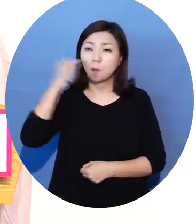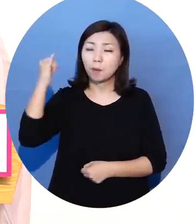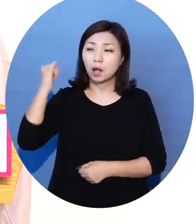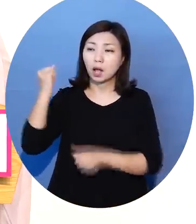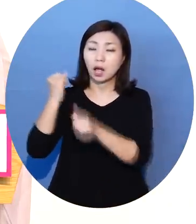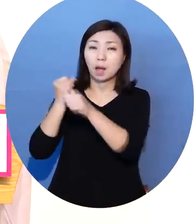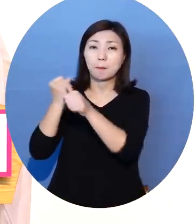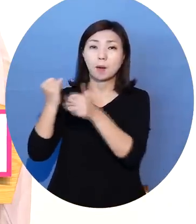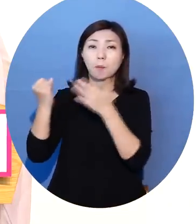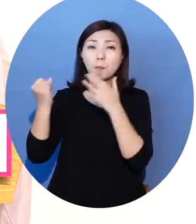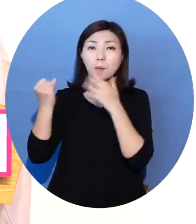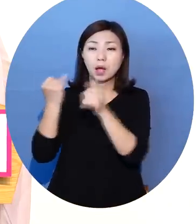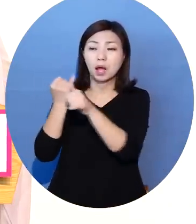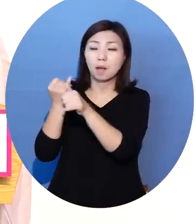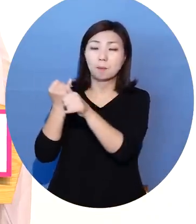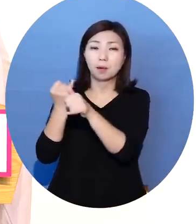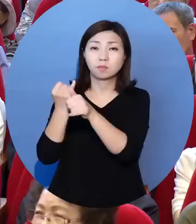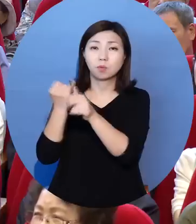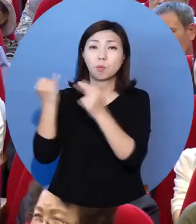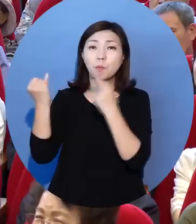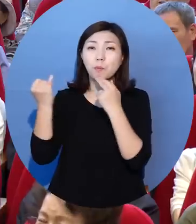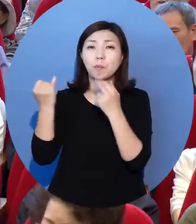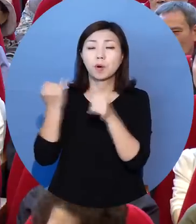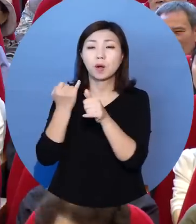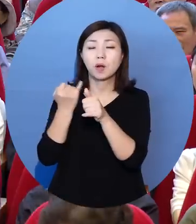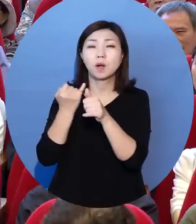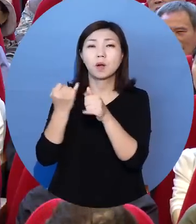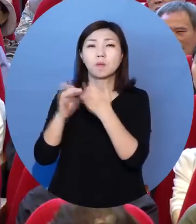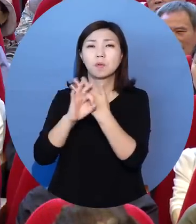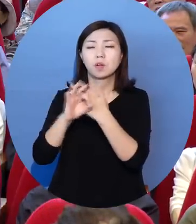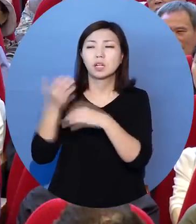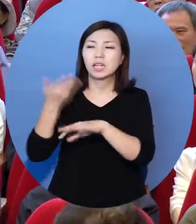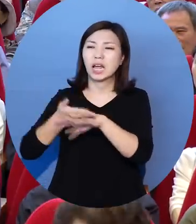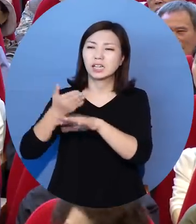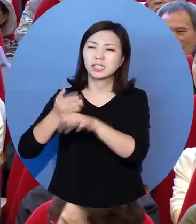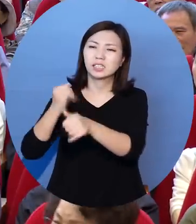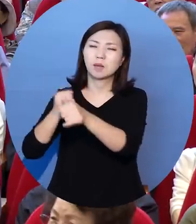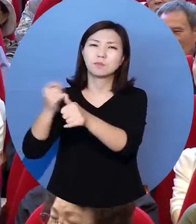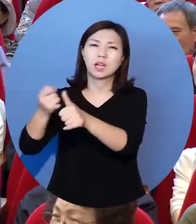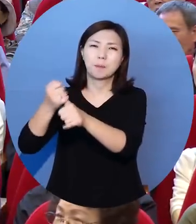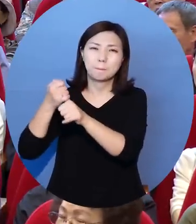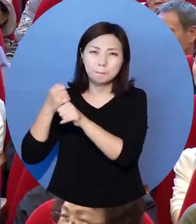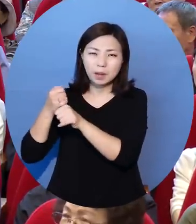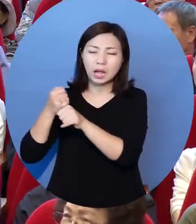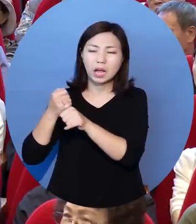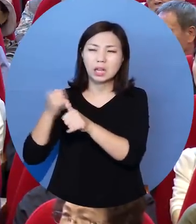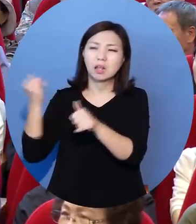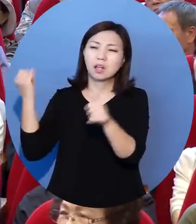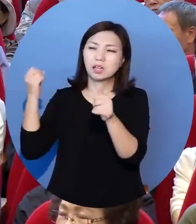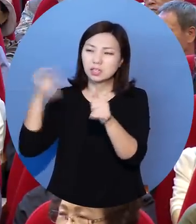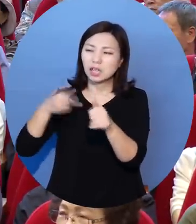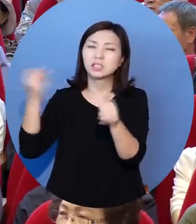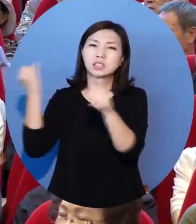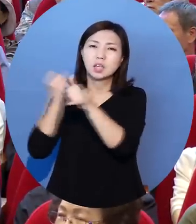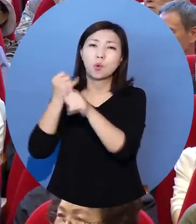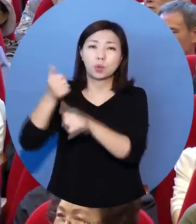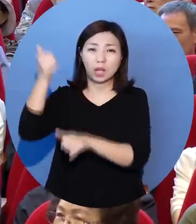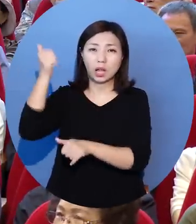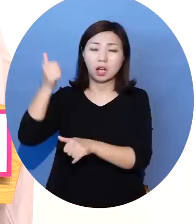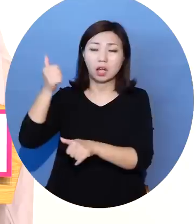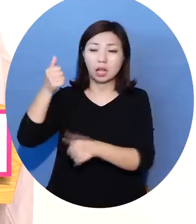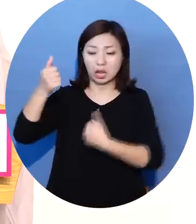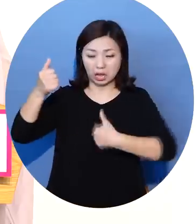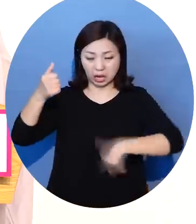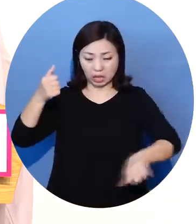남자를 구해가 가정을 이루어야지 딸을 데리고 살거나 아들을 데리고 살고 이거는 잘못된 생각이에요.